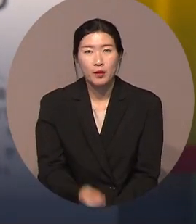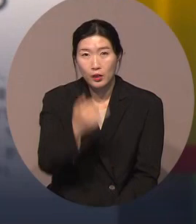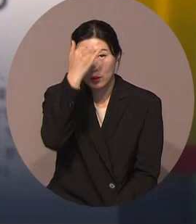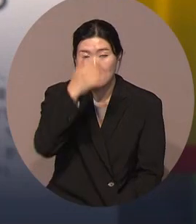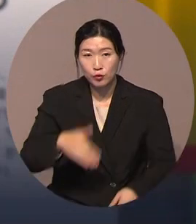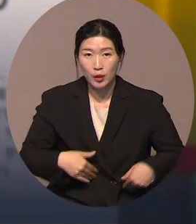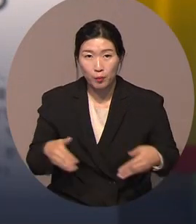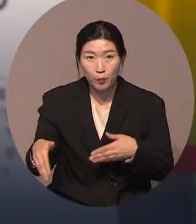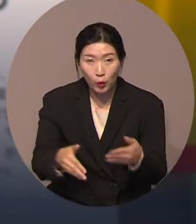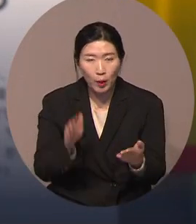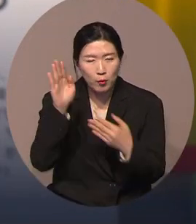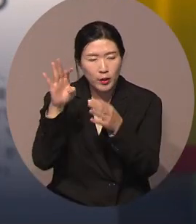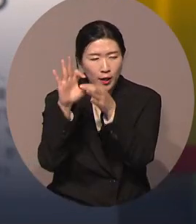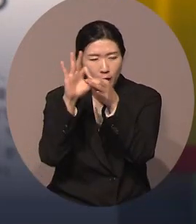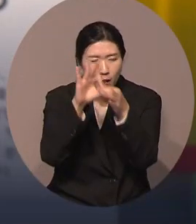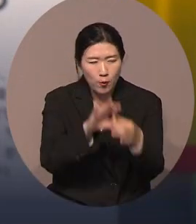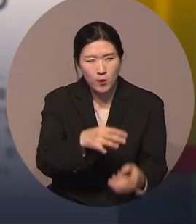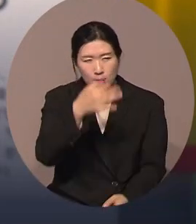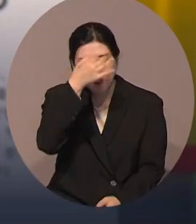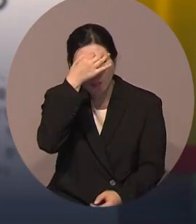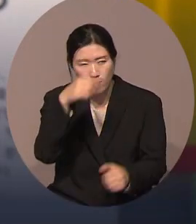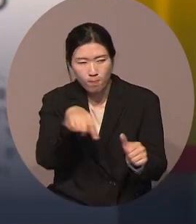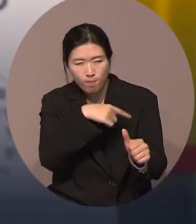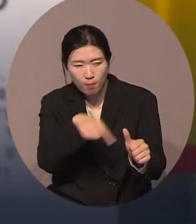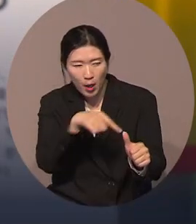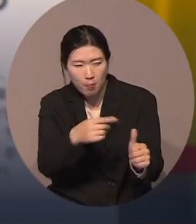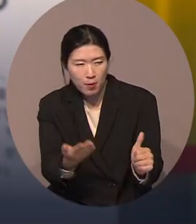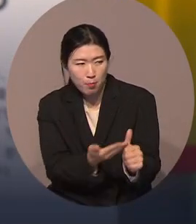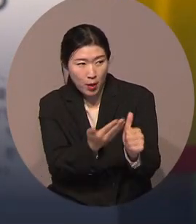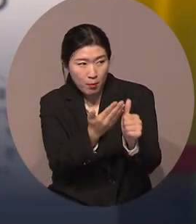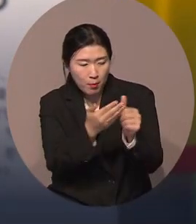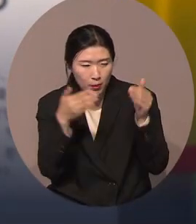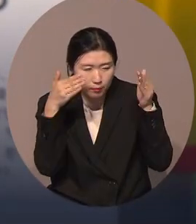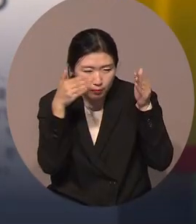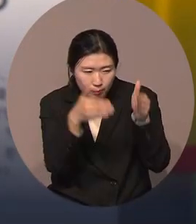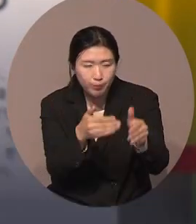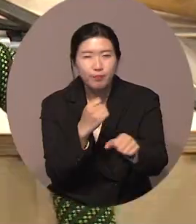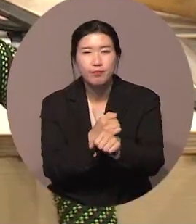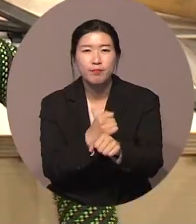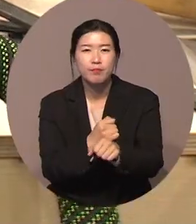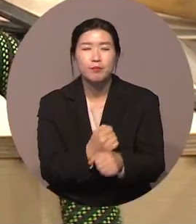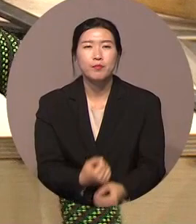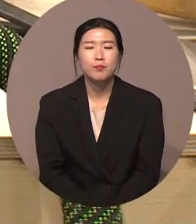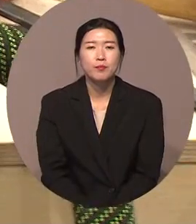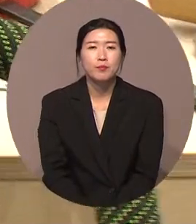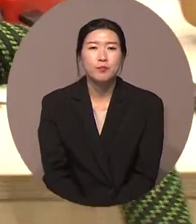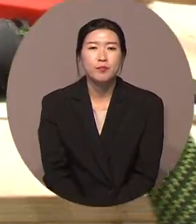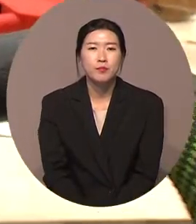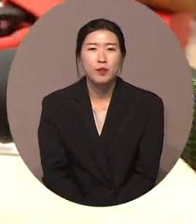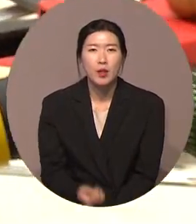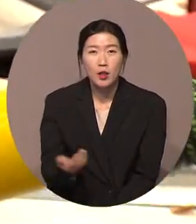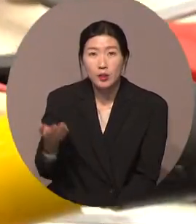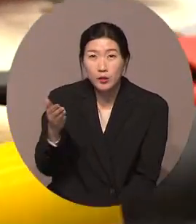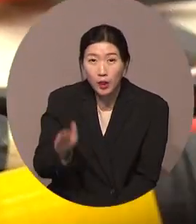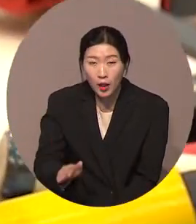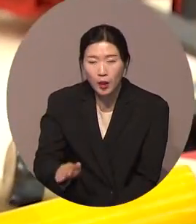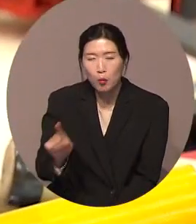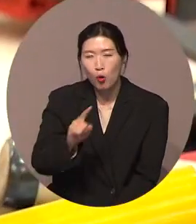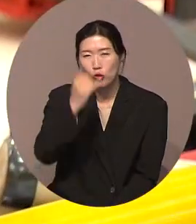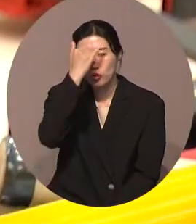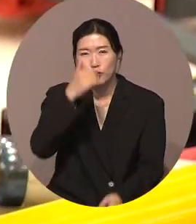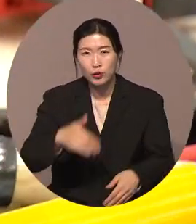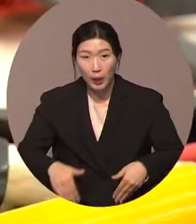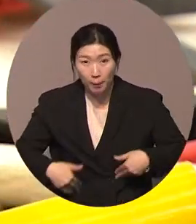우리 도는 앞으로도 기술인재 양성에 힘을 집중할 계획입니다. 하지만 충남 지역 직업계